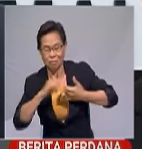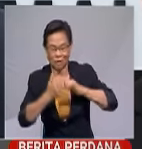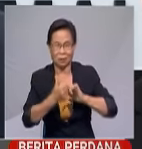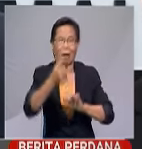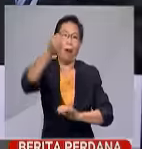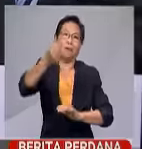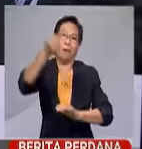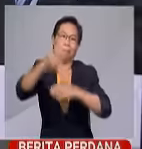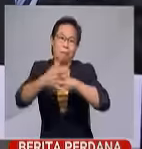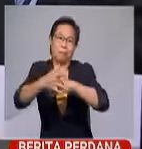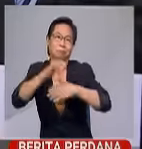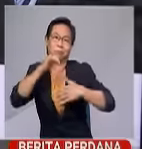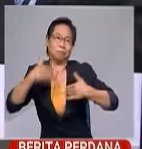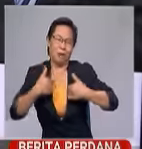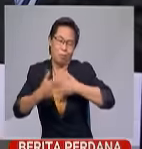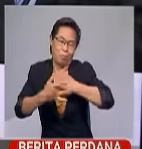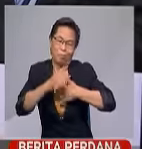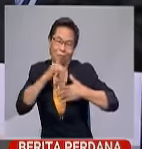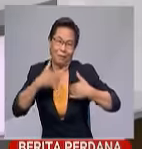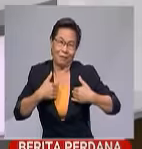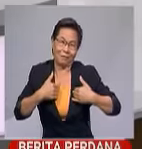teknikal.